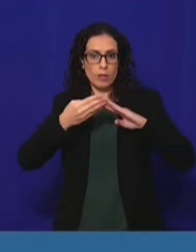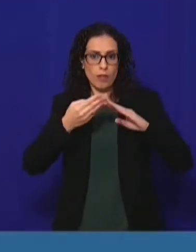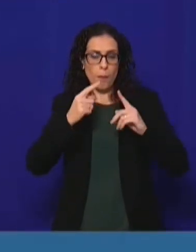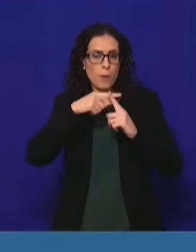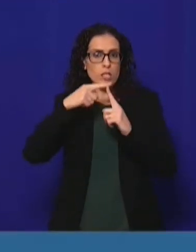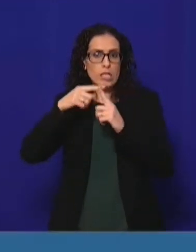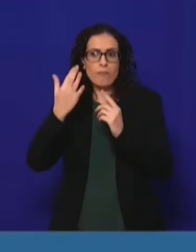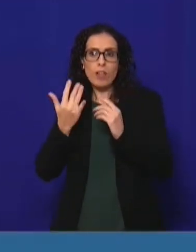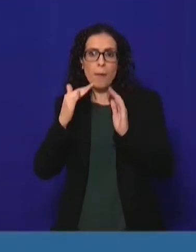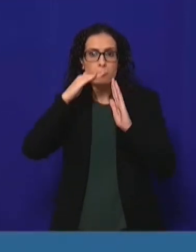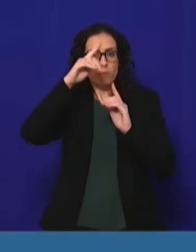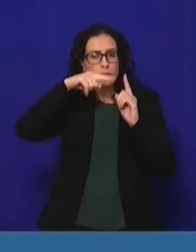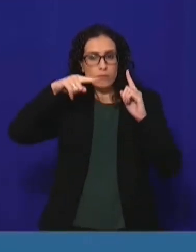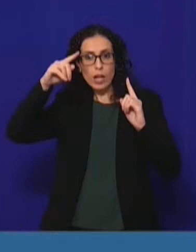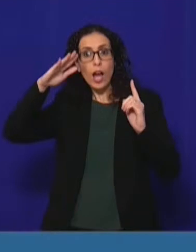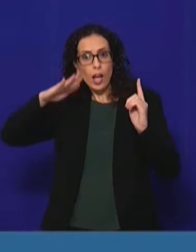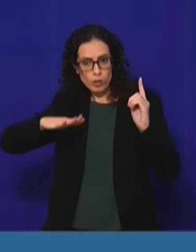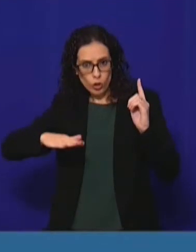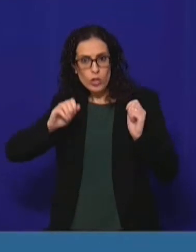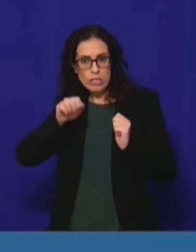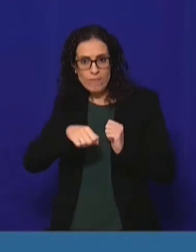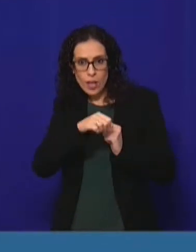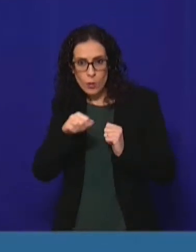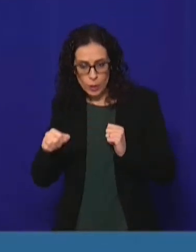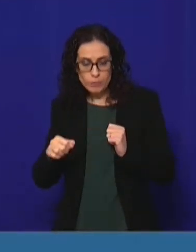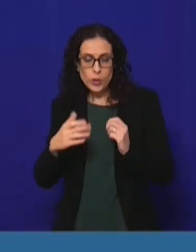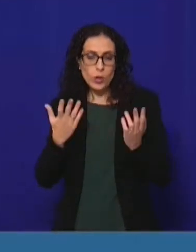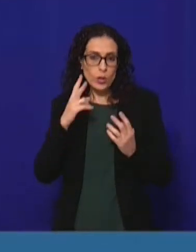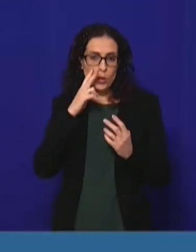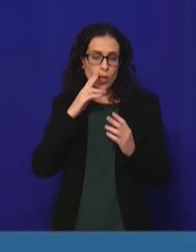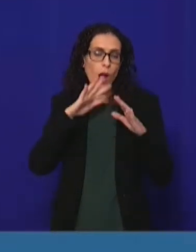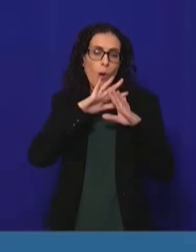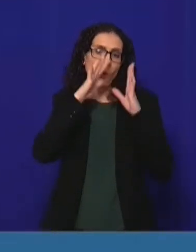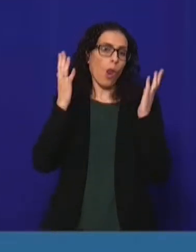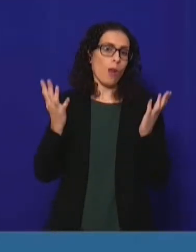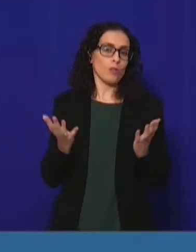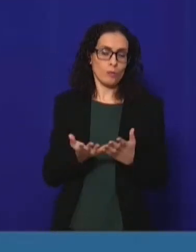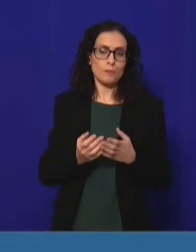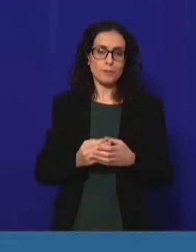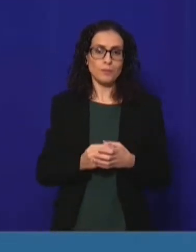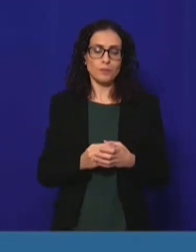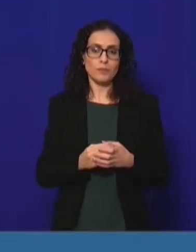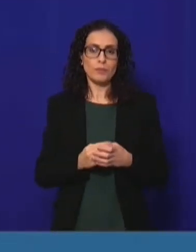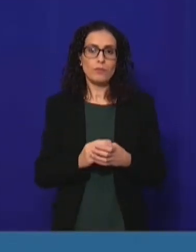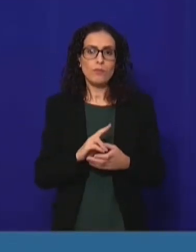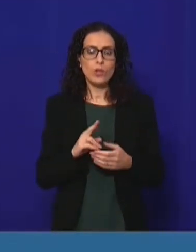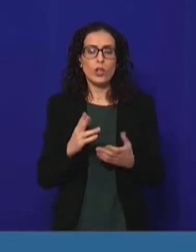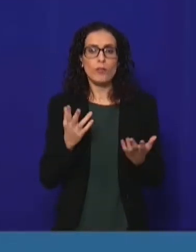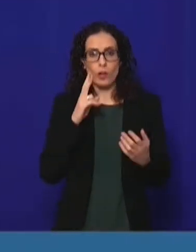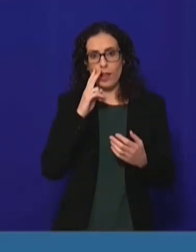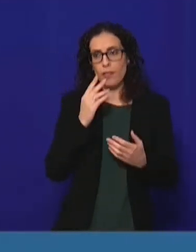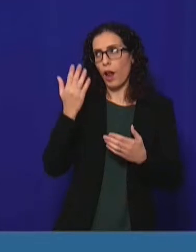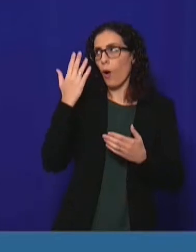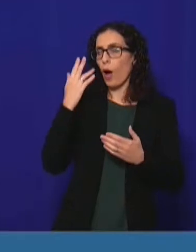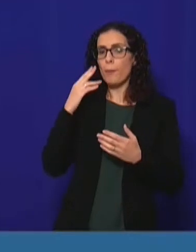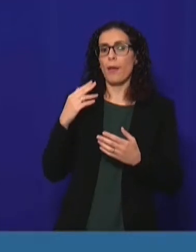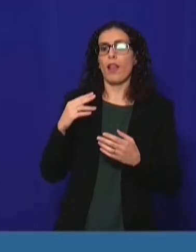jridu jiġu ikkonsidrati u aħna dawn iż-żminijiet bħalma konna qegħdin nagħmlu inħarsu lejn l-epidemioloġija u nibbażaw